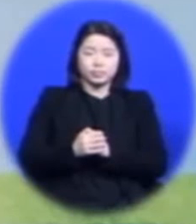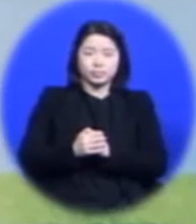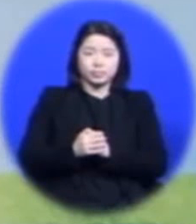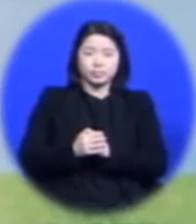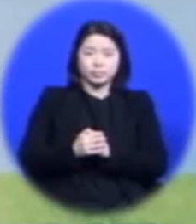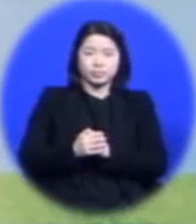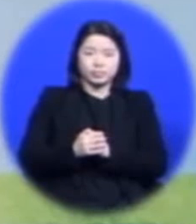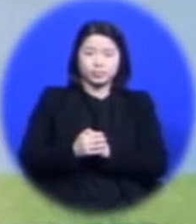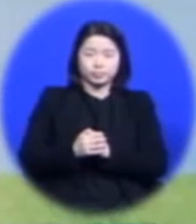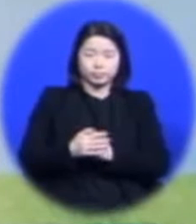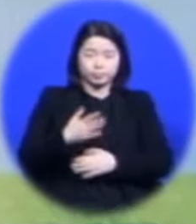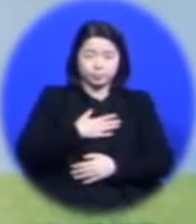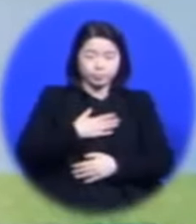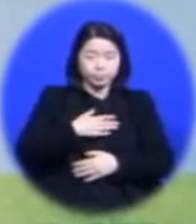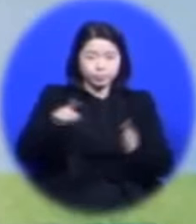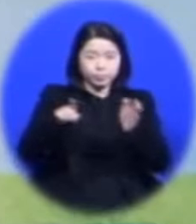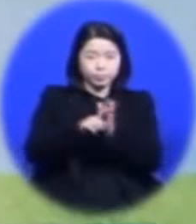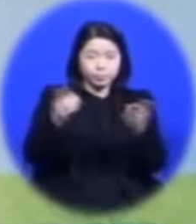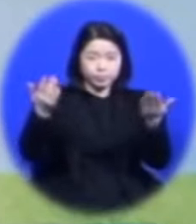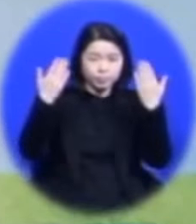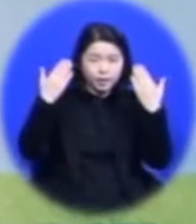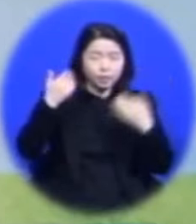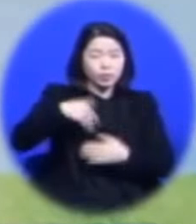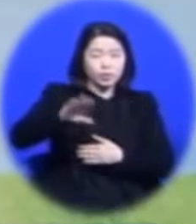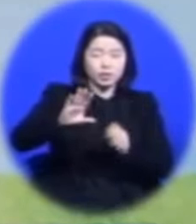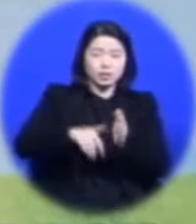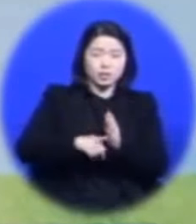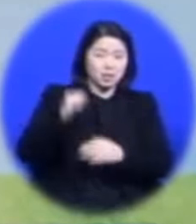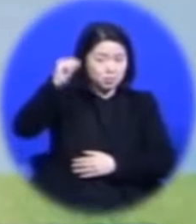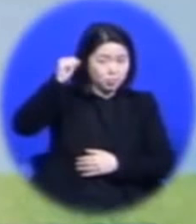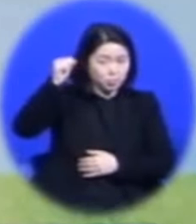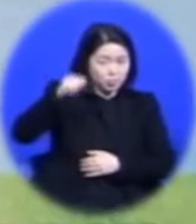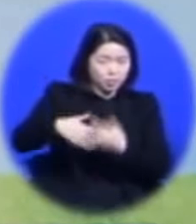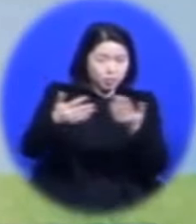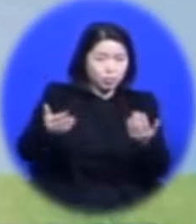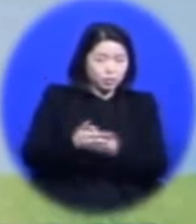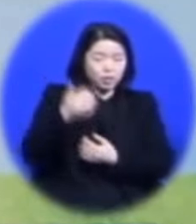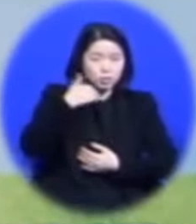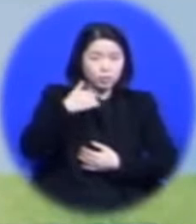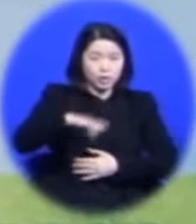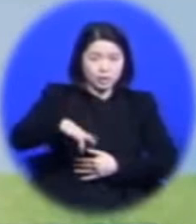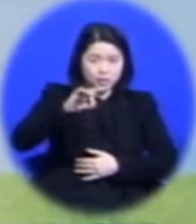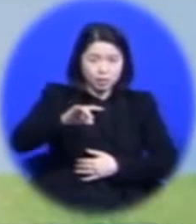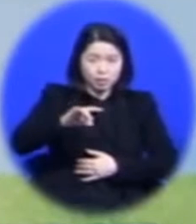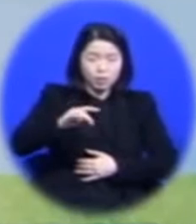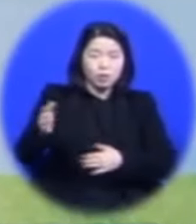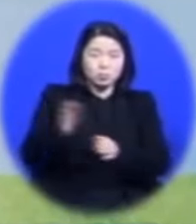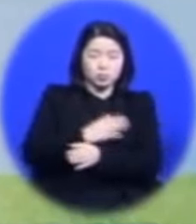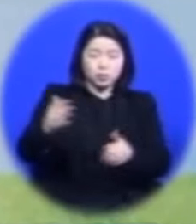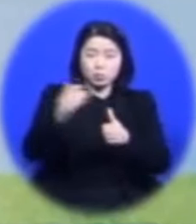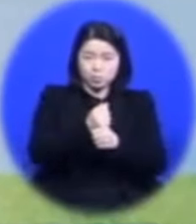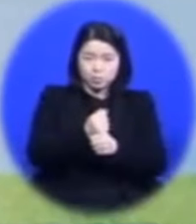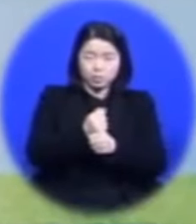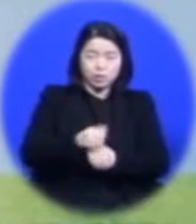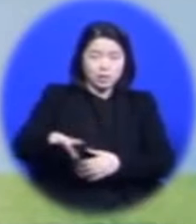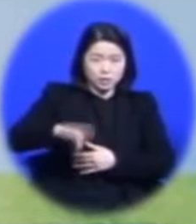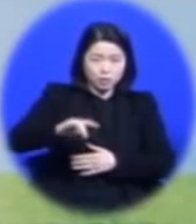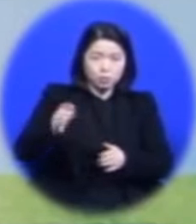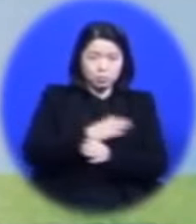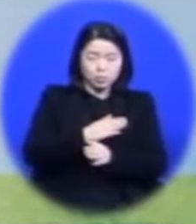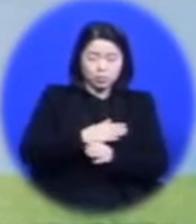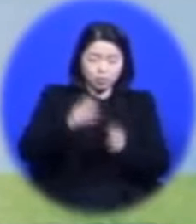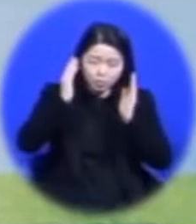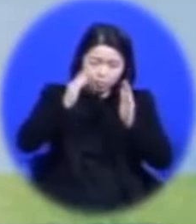사람입니다 제가 신학교 갔을 때 아마 운동권에 누가 저를 처음부터 저를 붙잡고 처음부터 그렇게